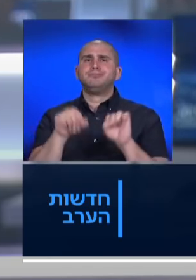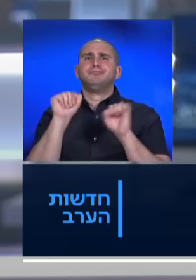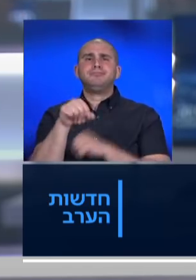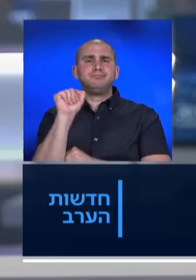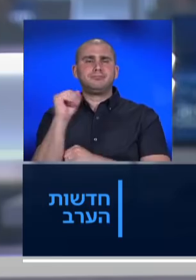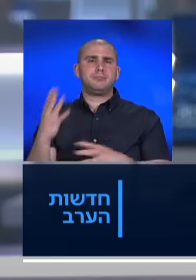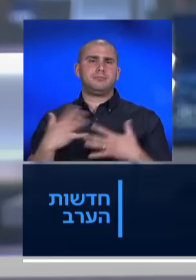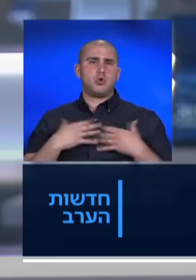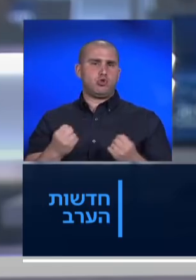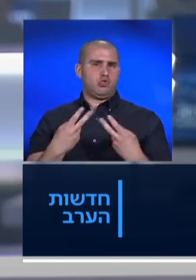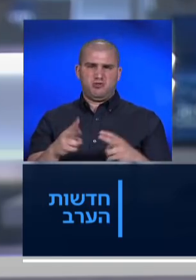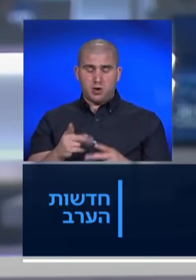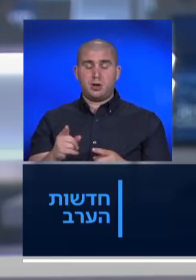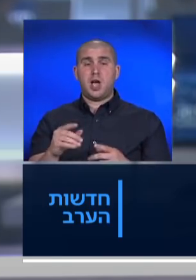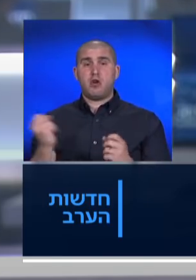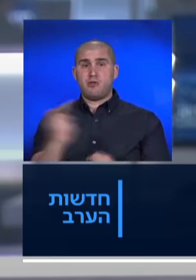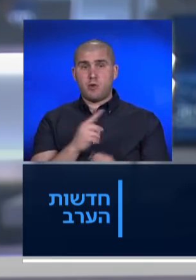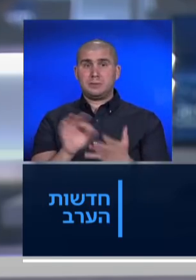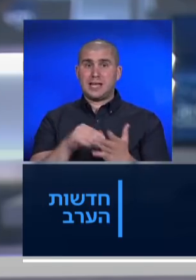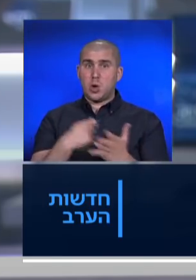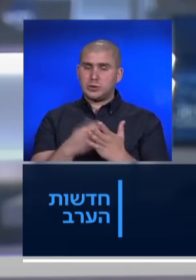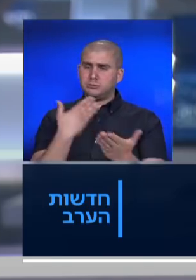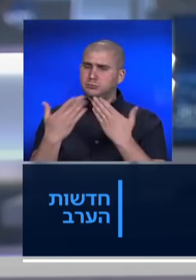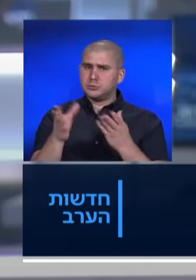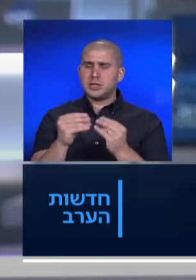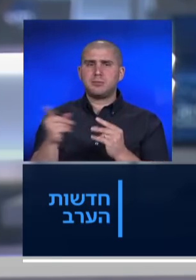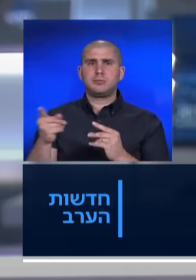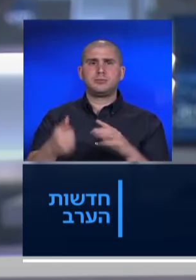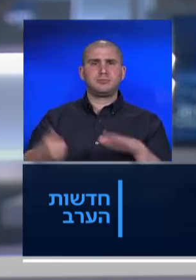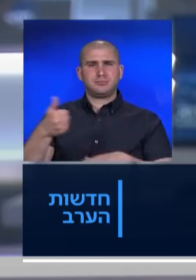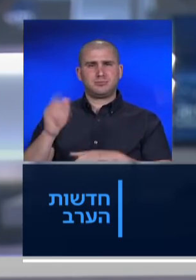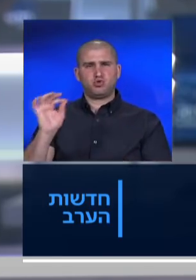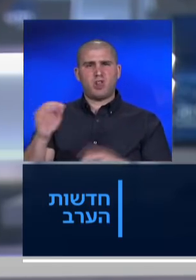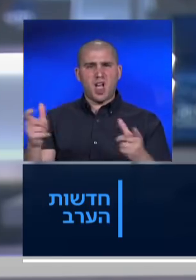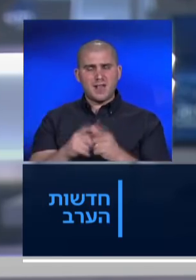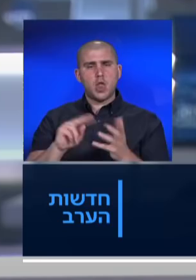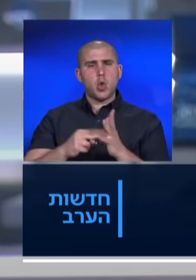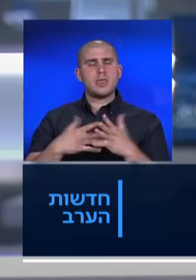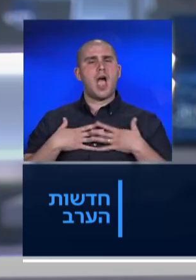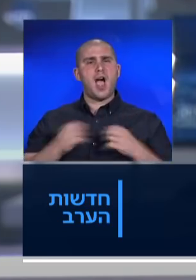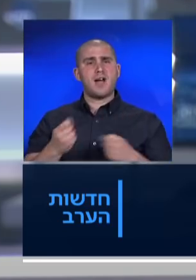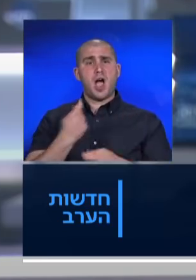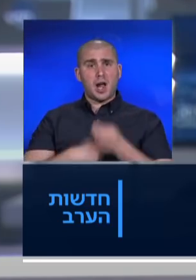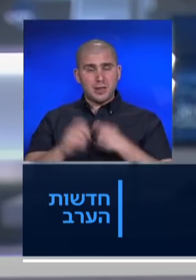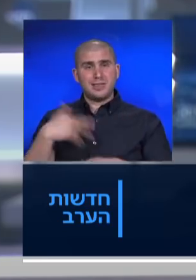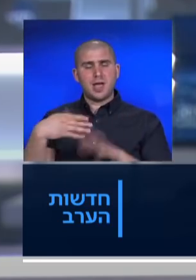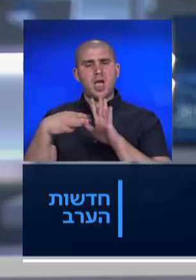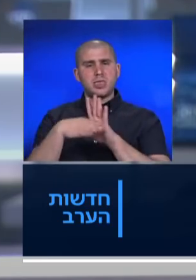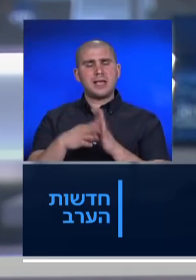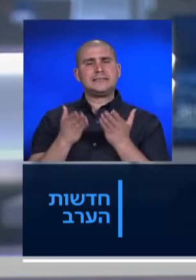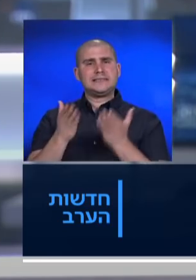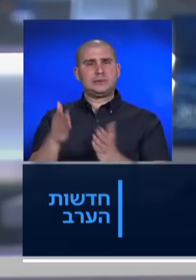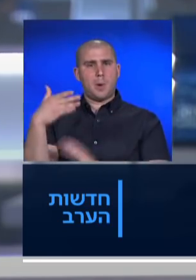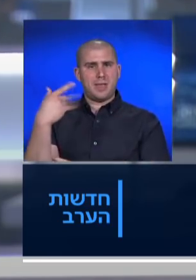יקיים משרד האוצר דיונים מרתוניים עם קברניטי החברה על תוכנית הבראה כלכלית שתהיה תנאי לסיוע של המדינה. שרון